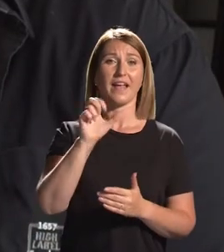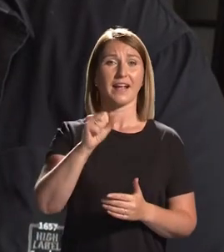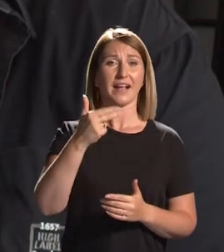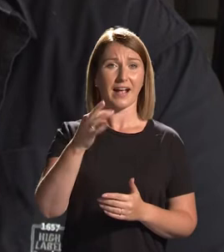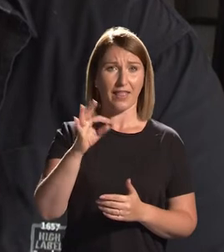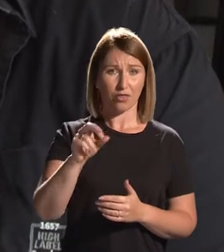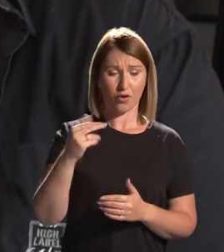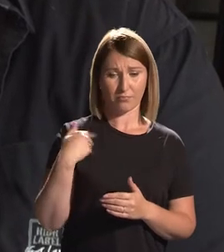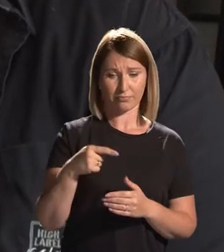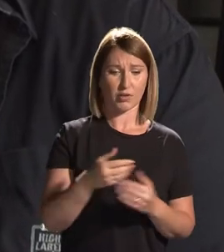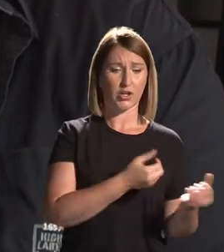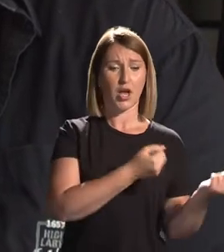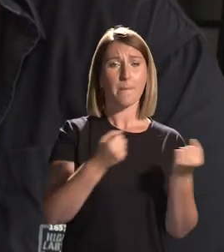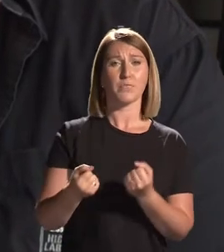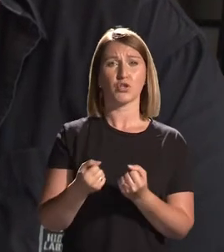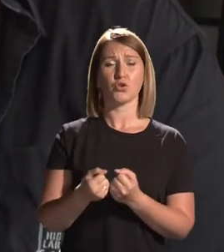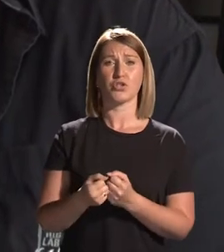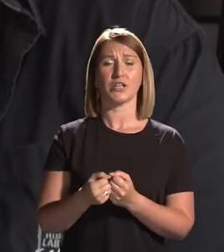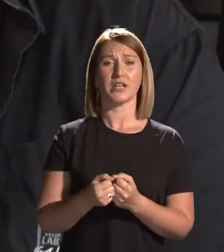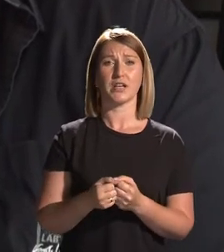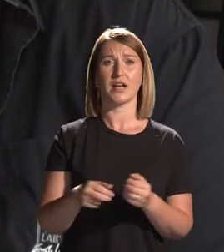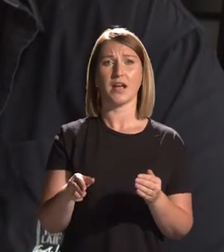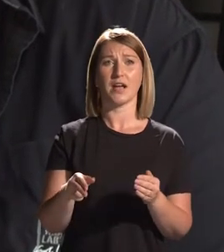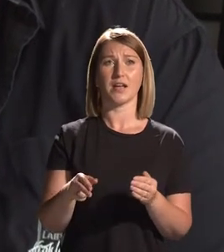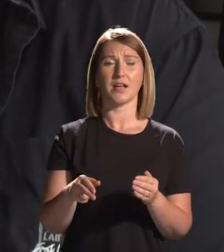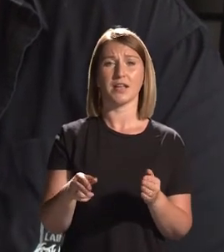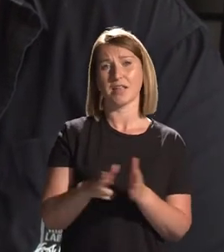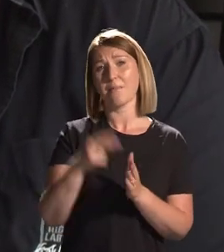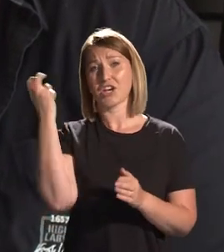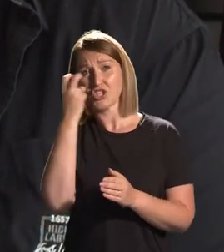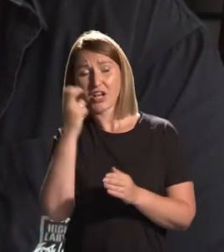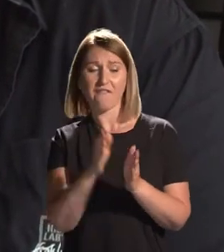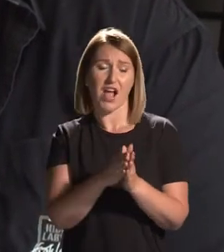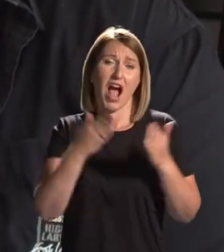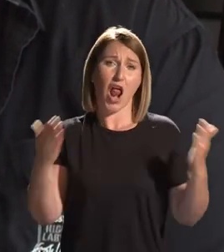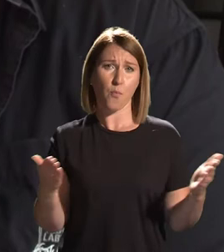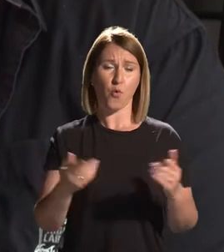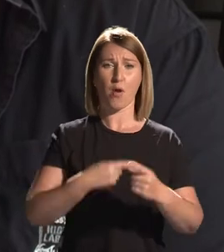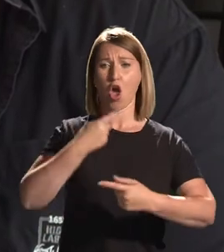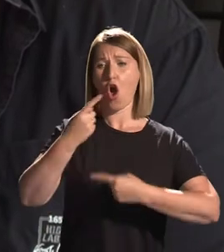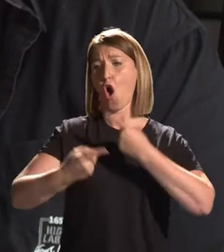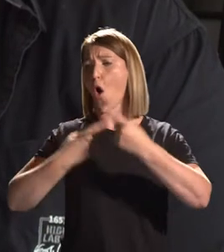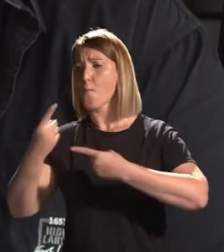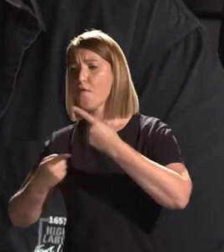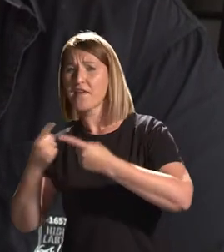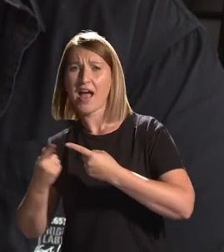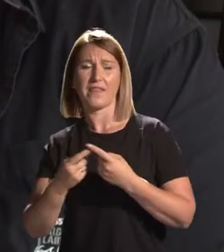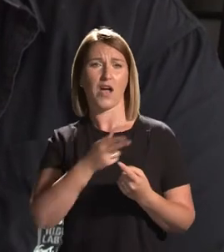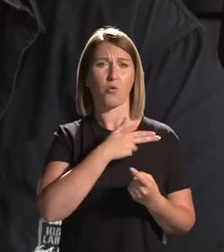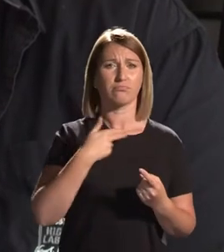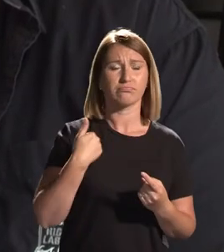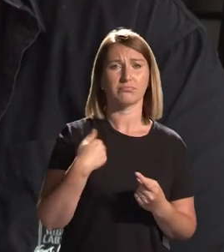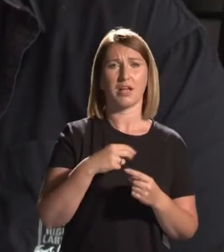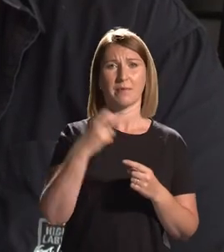to myśmy siedzieli w Krzysztoforach. Specjalnie zapraszał nas i on nam opowiadał o tym wszystkim, jak to wszystko wygląda,